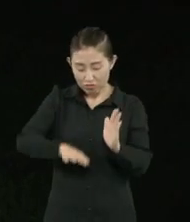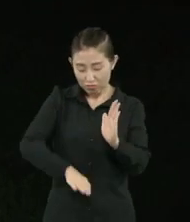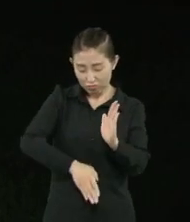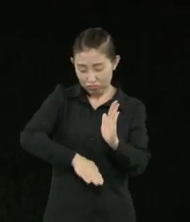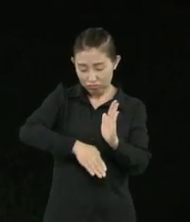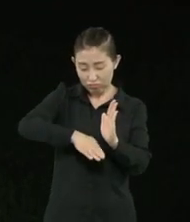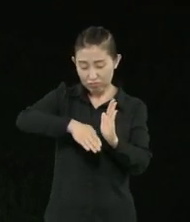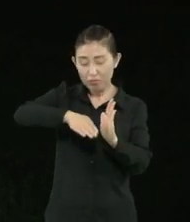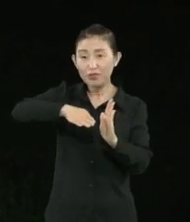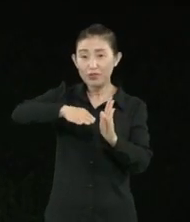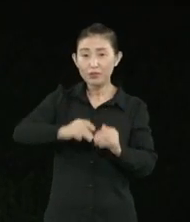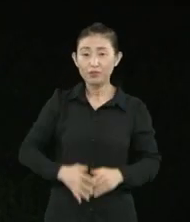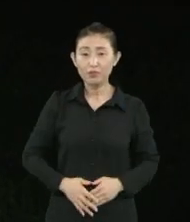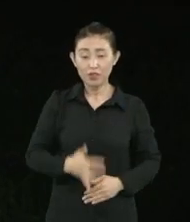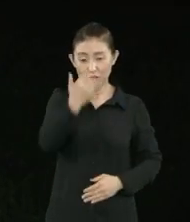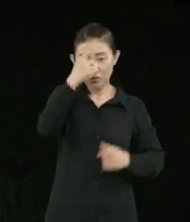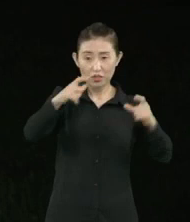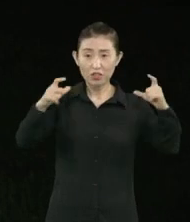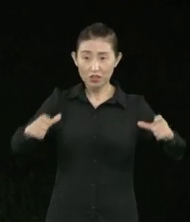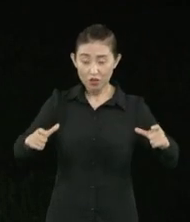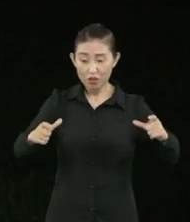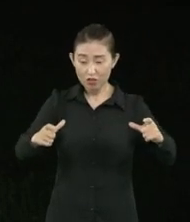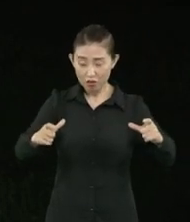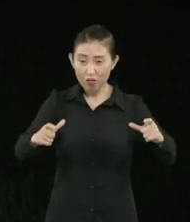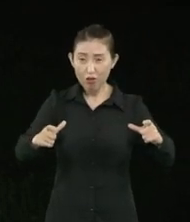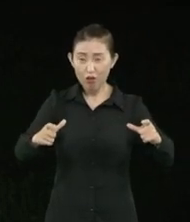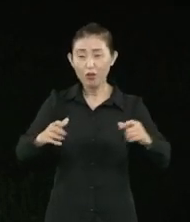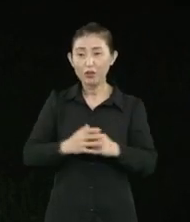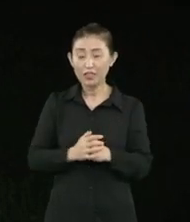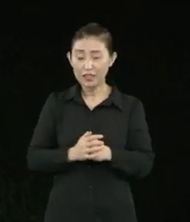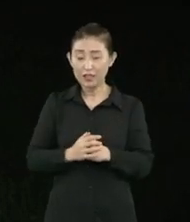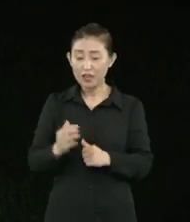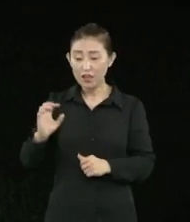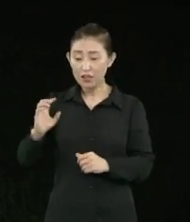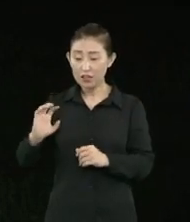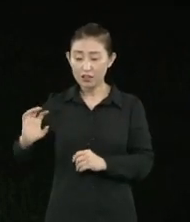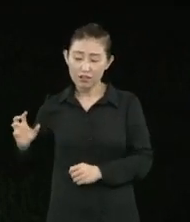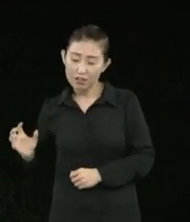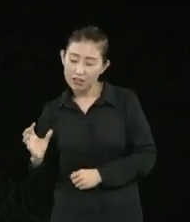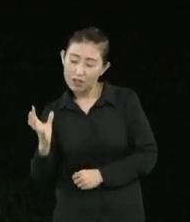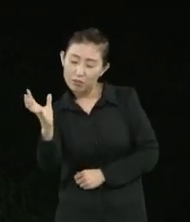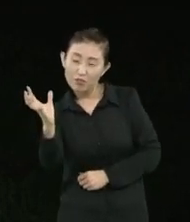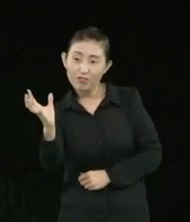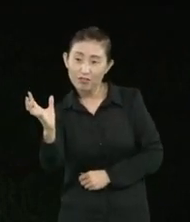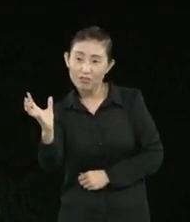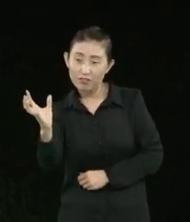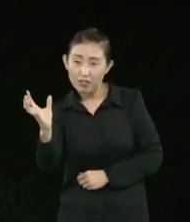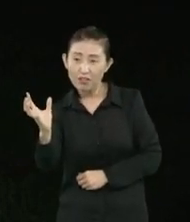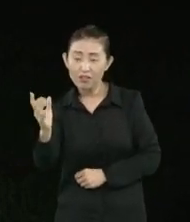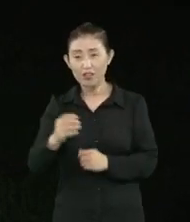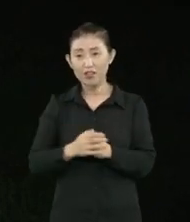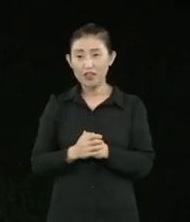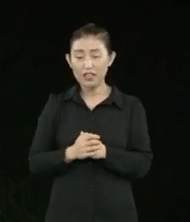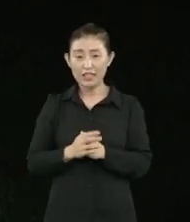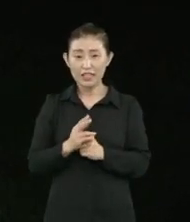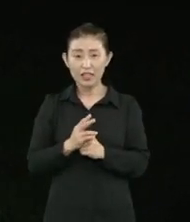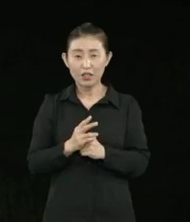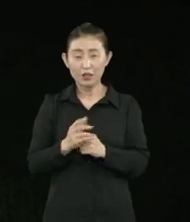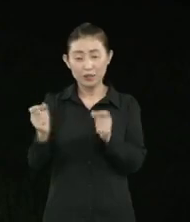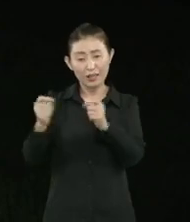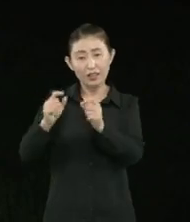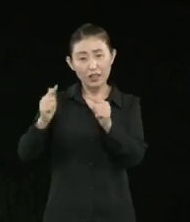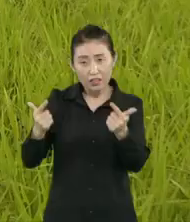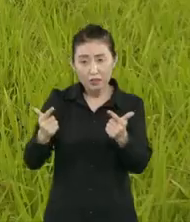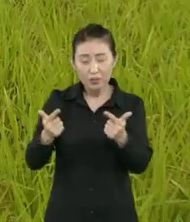모양새입니다 충청권의 경우 대 통해 직접적인 영향권에 선 벗어났지만 정체 전선 의 영향으로 새벽부터 많은 비가 내리고